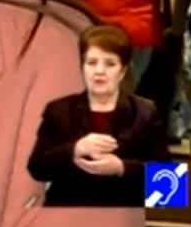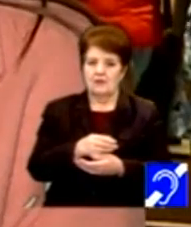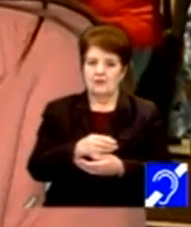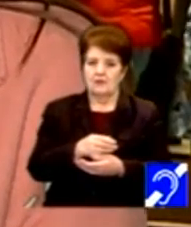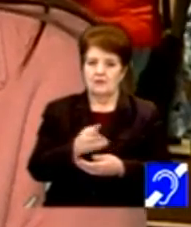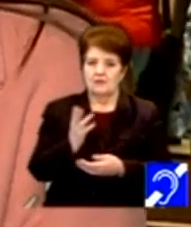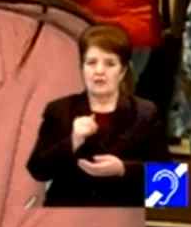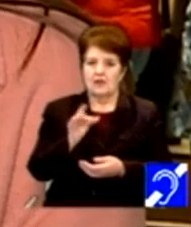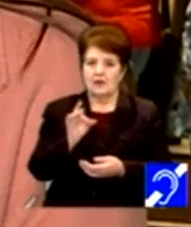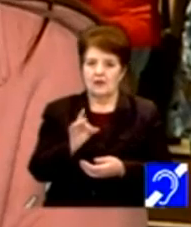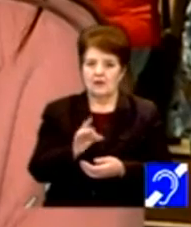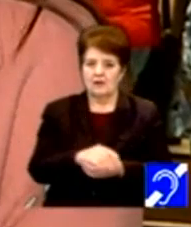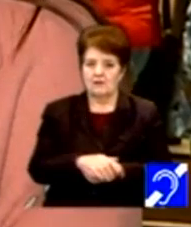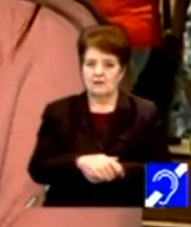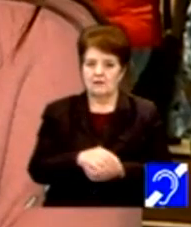dar